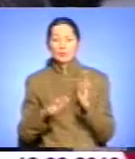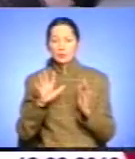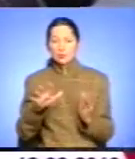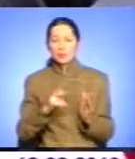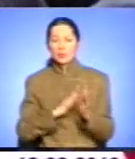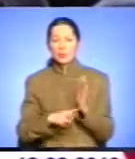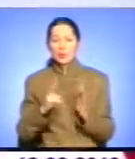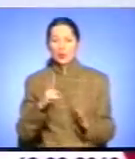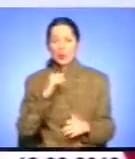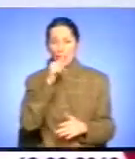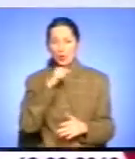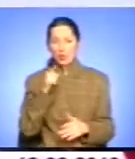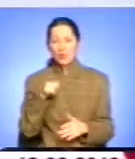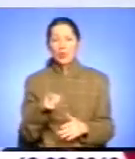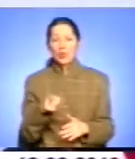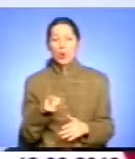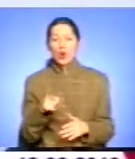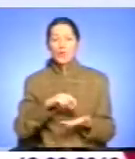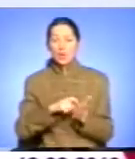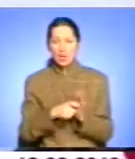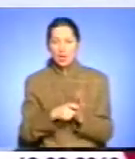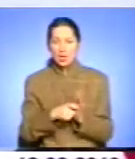1985-1992 років. В його квартирі